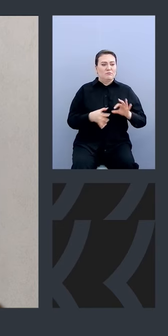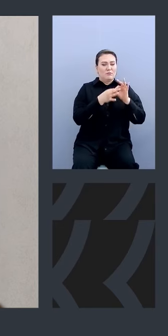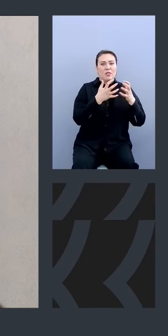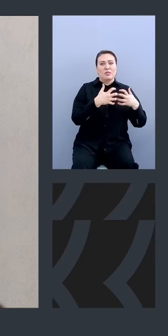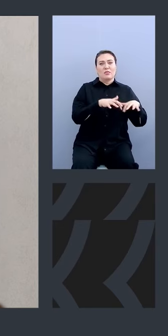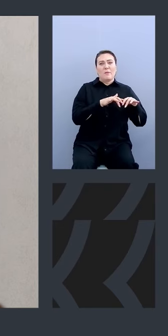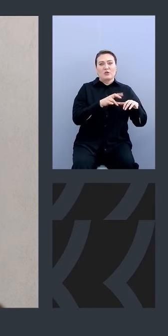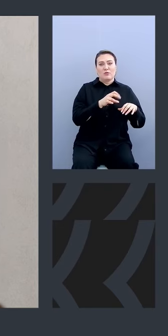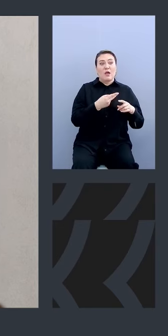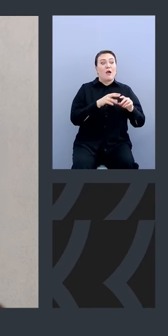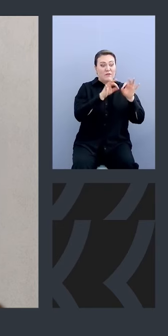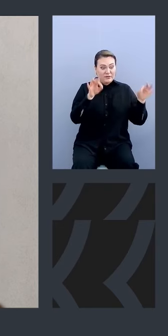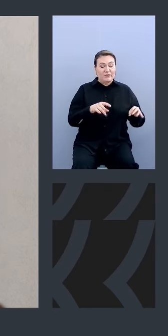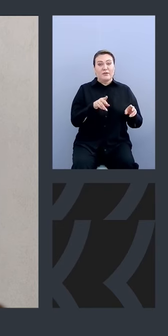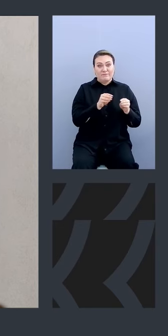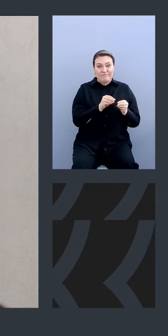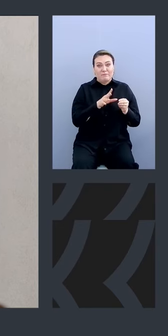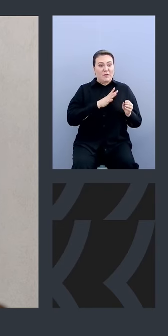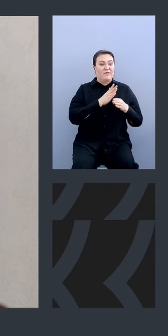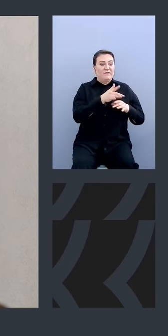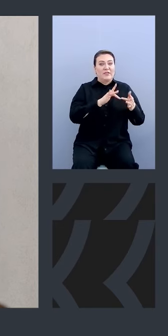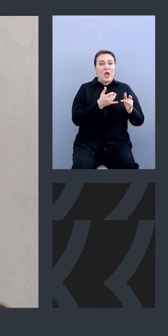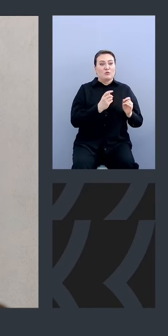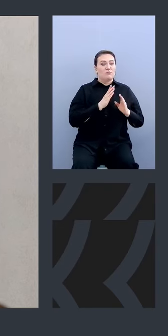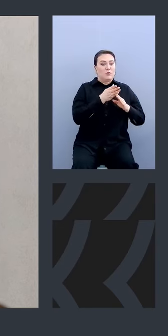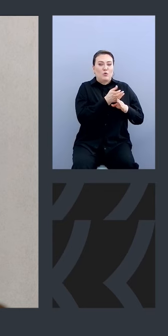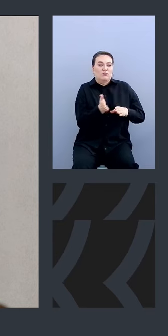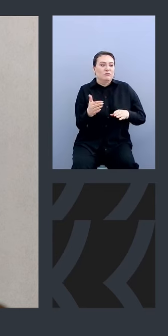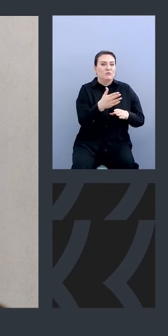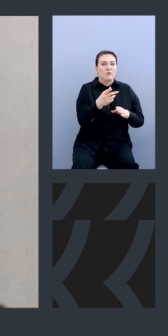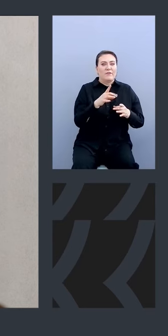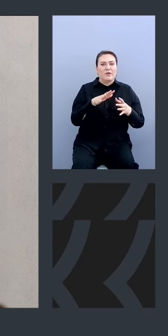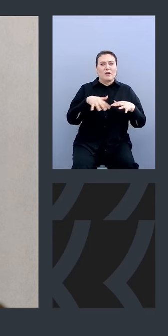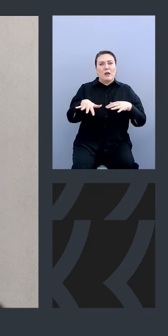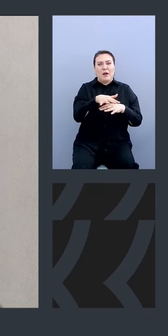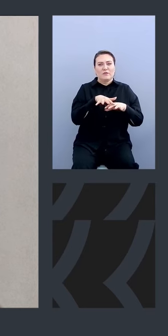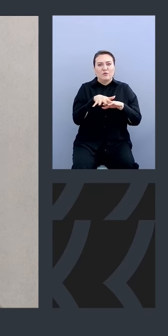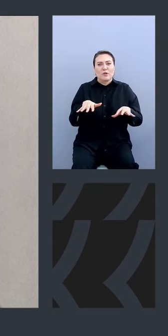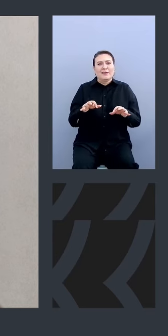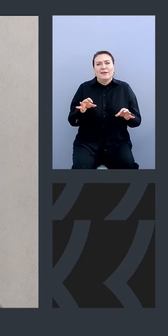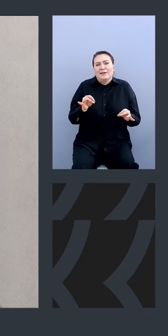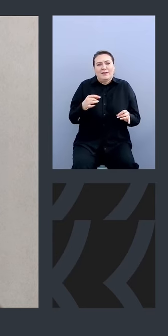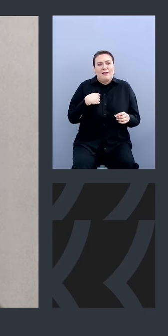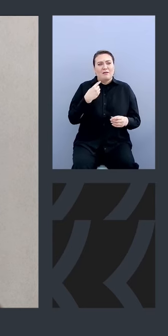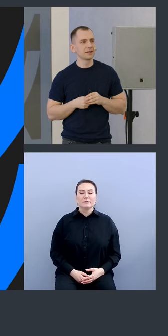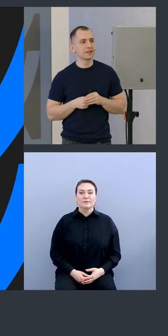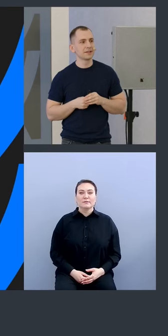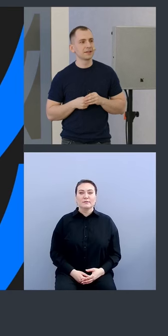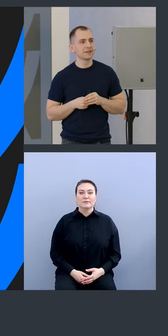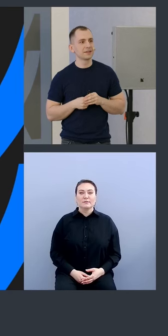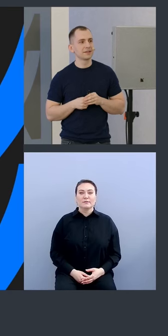У вас как был интерфейс, вы ходили в интернет, а сейчас вы ходите просто в туннель, в корпоративную сеть. Никакого отличия я не вижу.